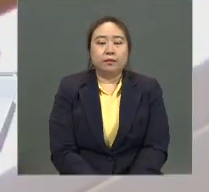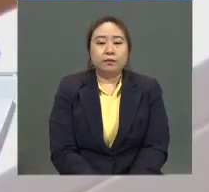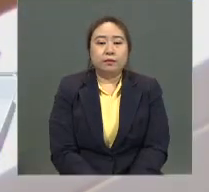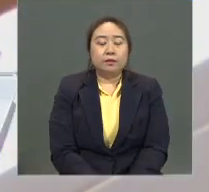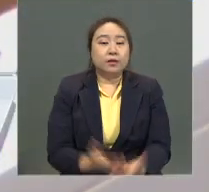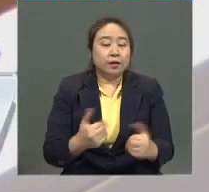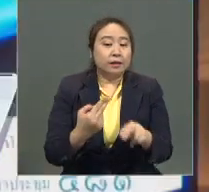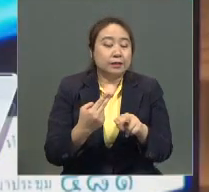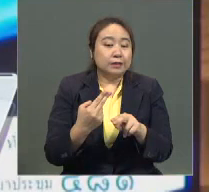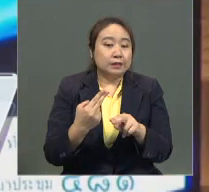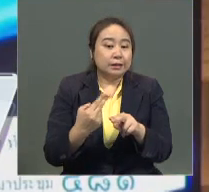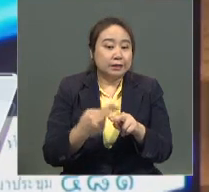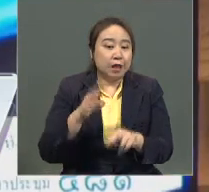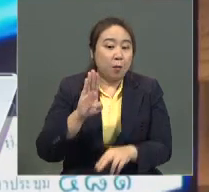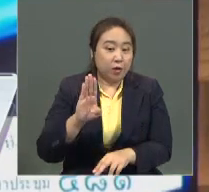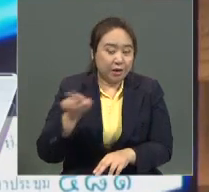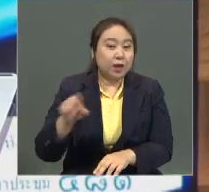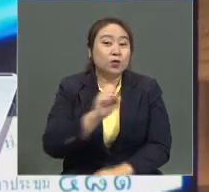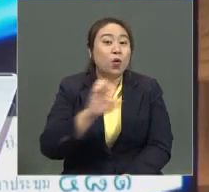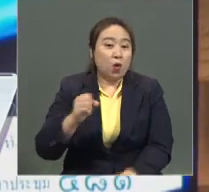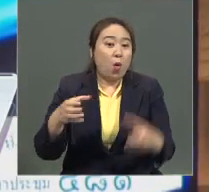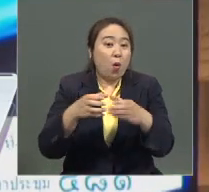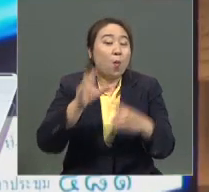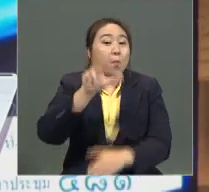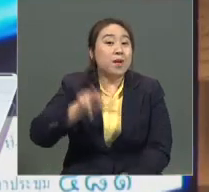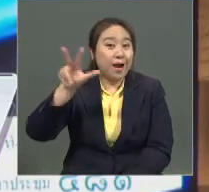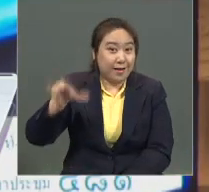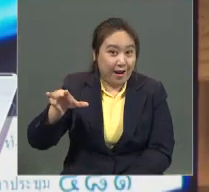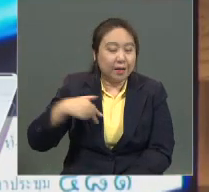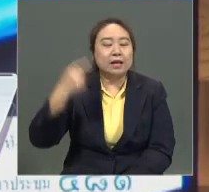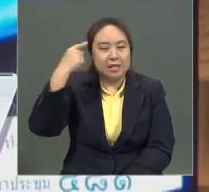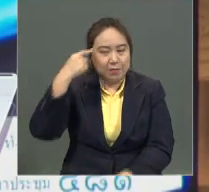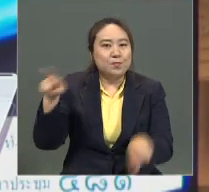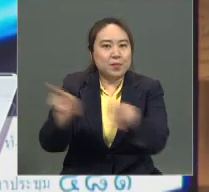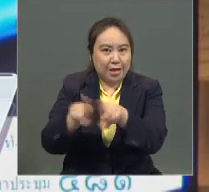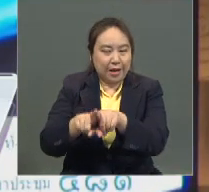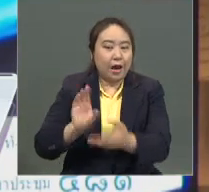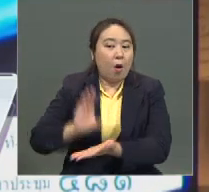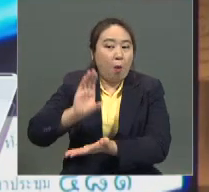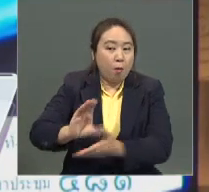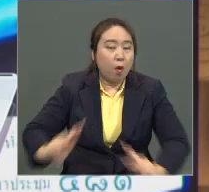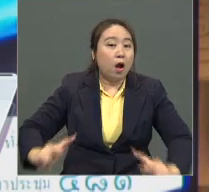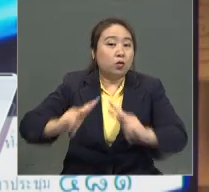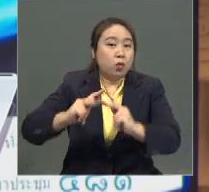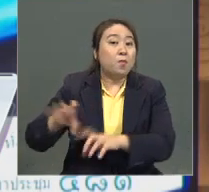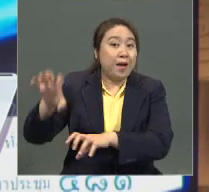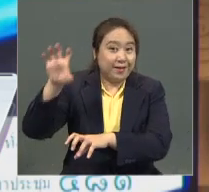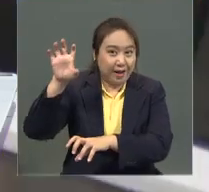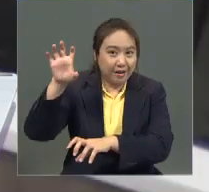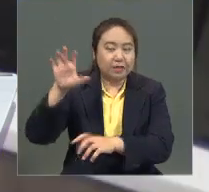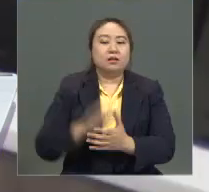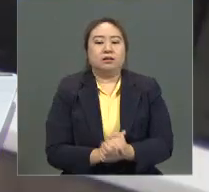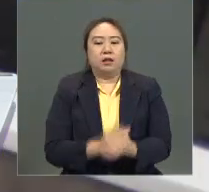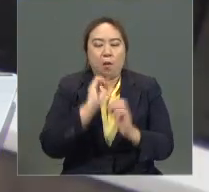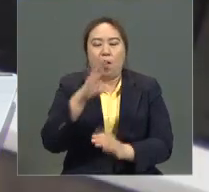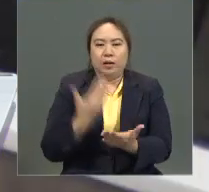ายบุญถิ่นประทุมลีส.ส.พรรคเพื่อไทยที่แม้ว่าจะเห็นด้วยกับงบประมาณของกระทรวงมหาดไทยโดยระบุว่าก